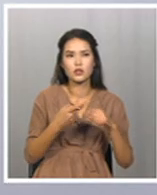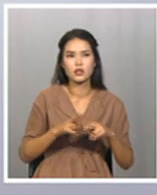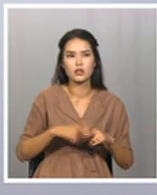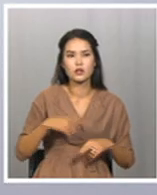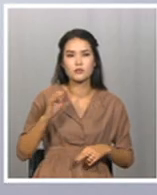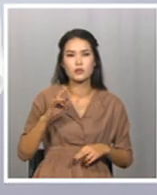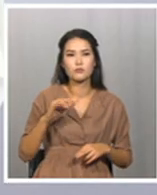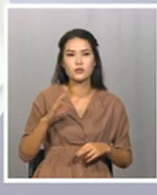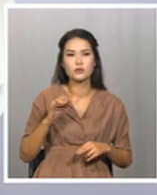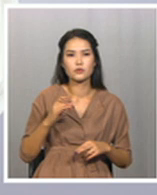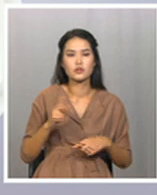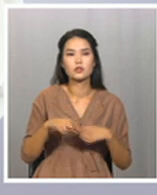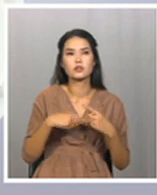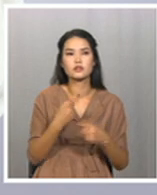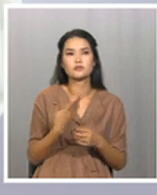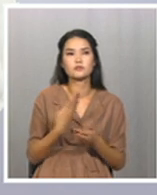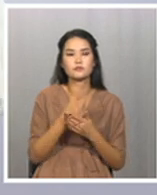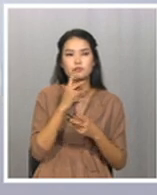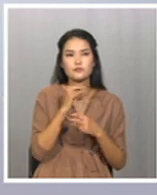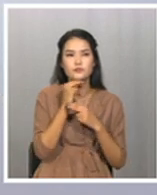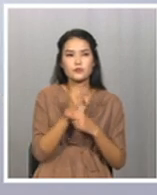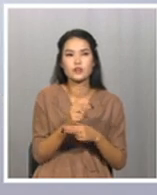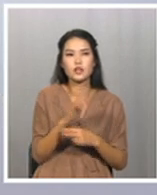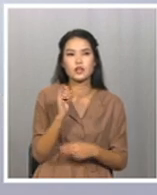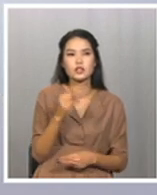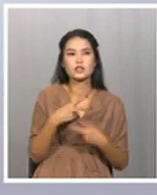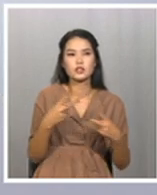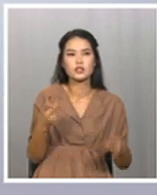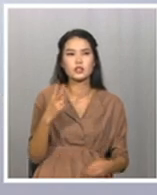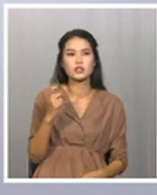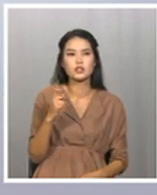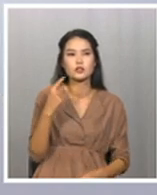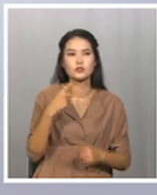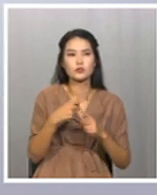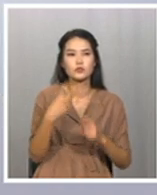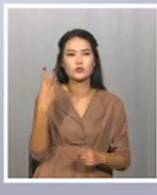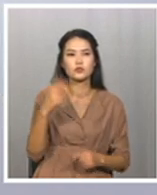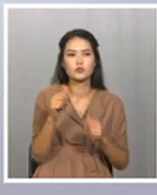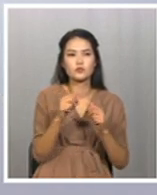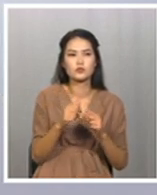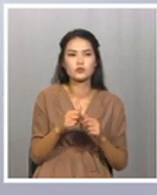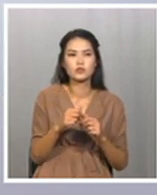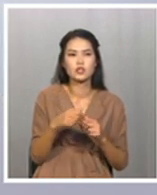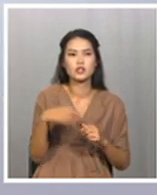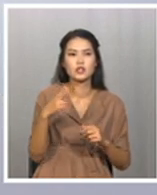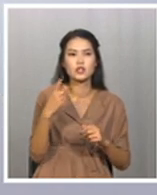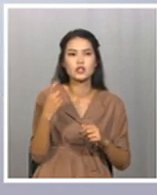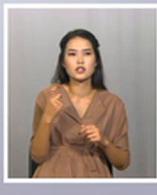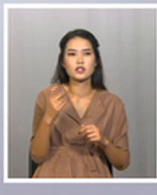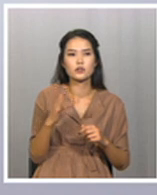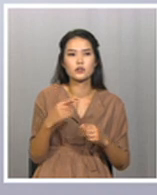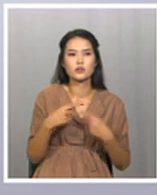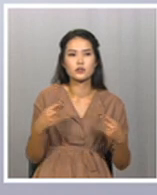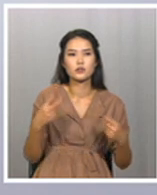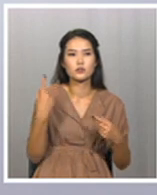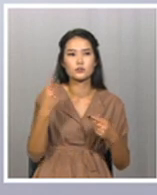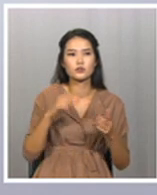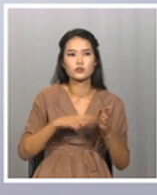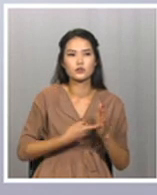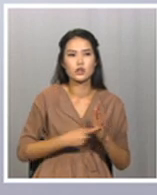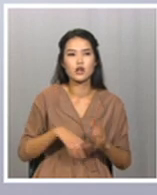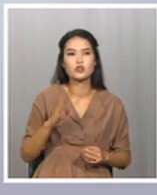енді оқушылар, келесі мысалға назар аударыңыздар. Y тең 2x квадрат қосылған 3 функциясының x0 тең 1